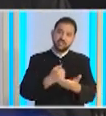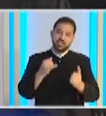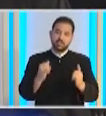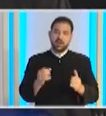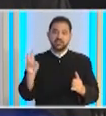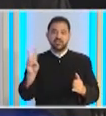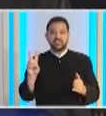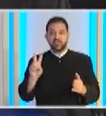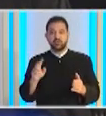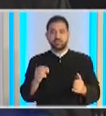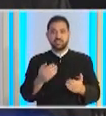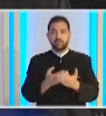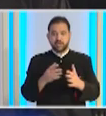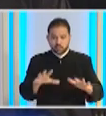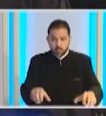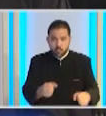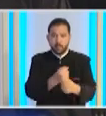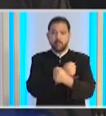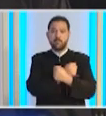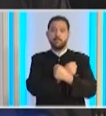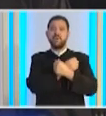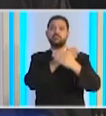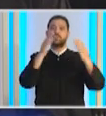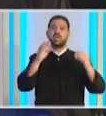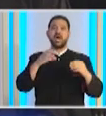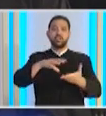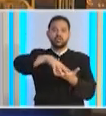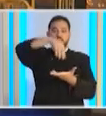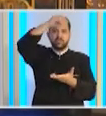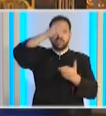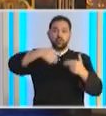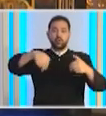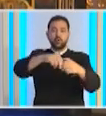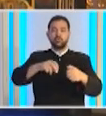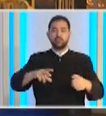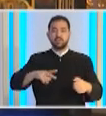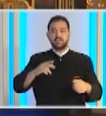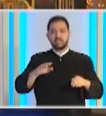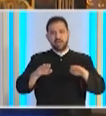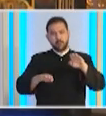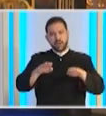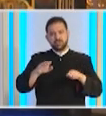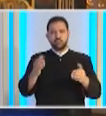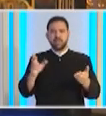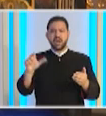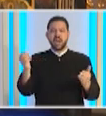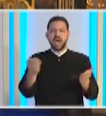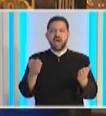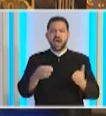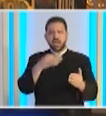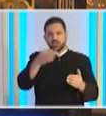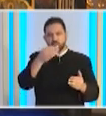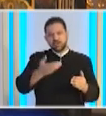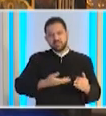în permanență, spune Sfântul Grigore de Nisa, chiar dincolo de viața aceasta. Sunt măsuri la care